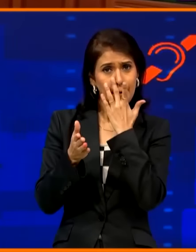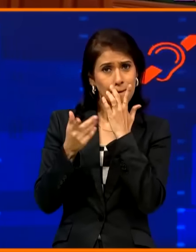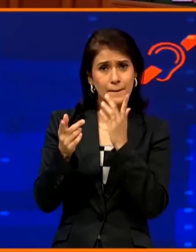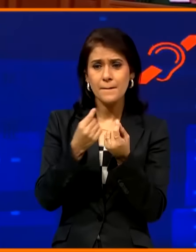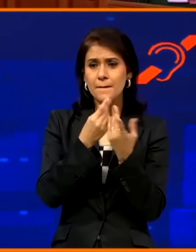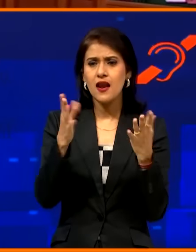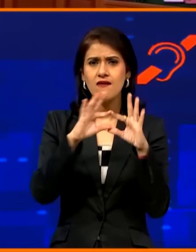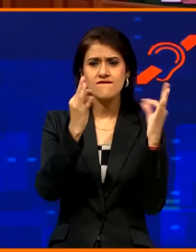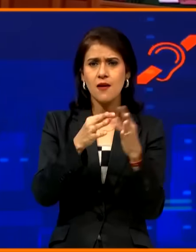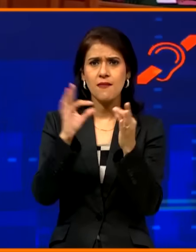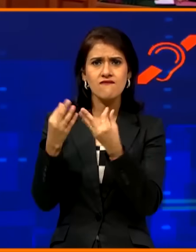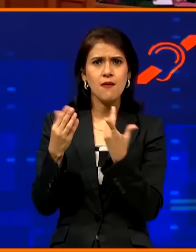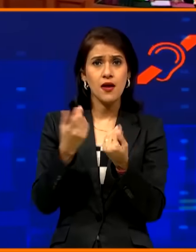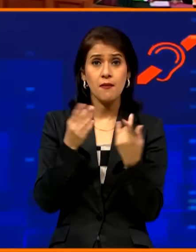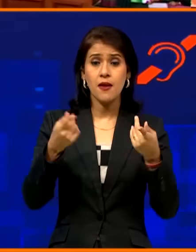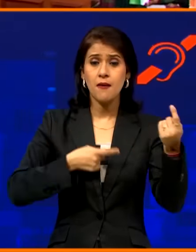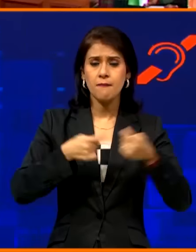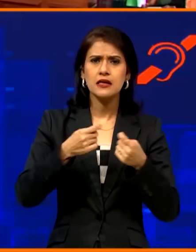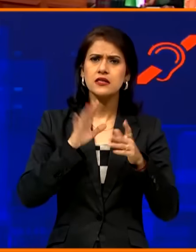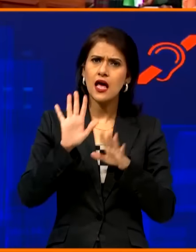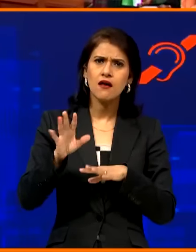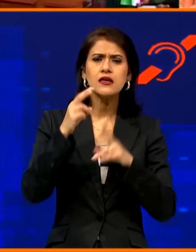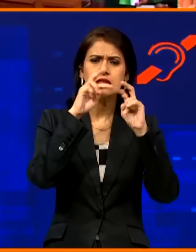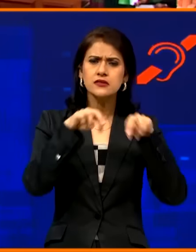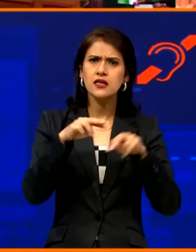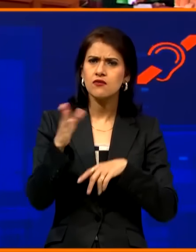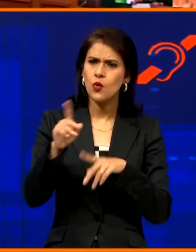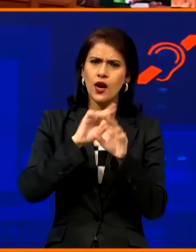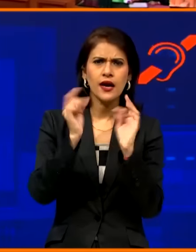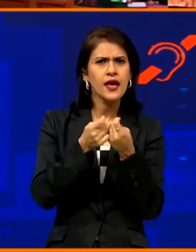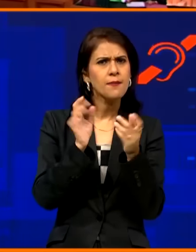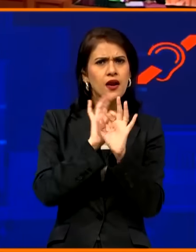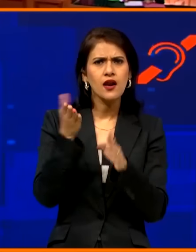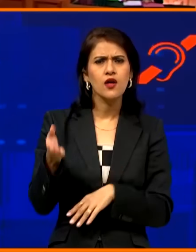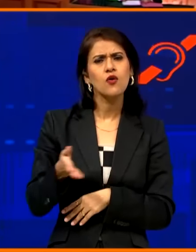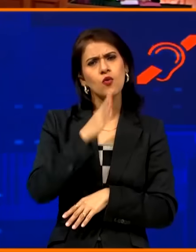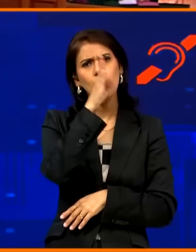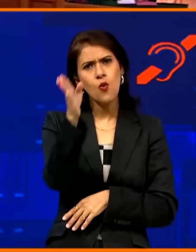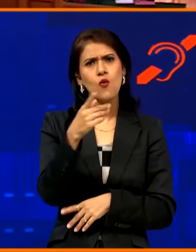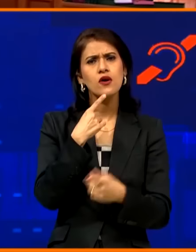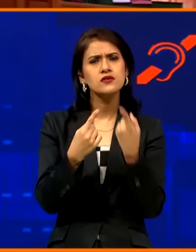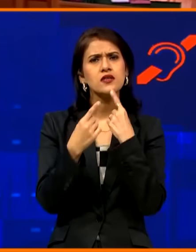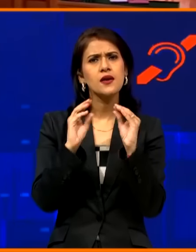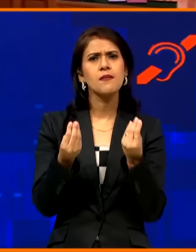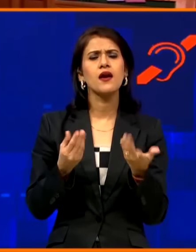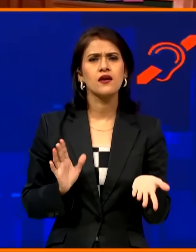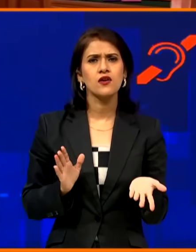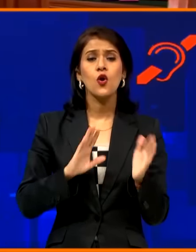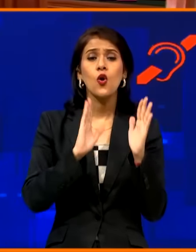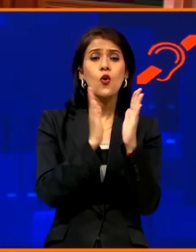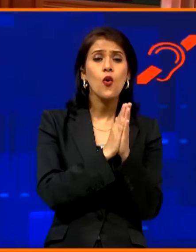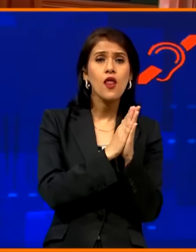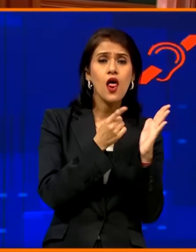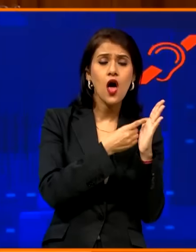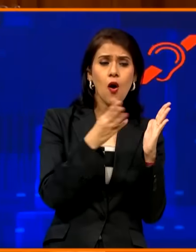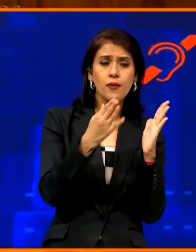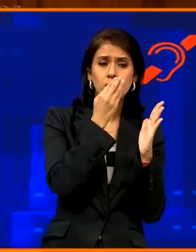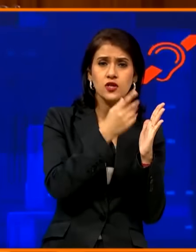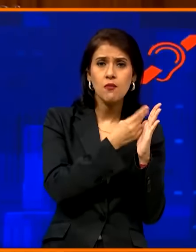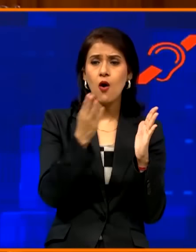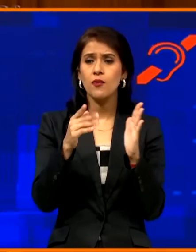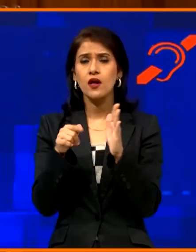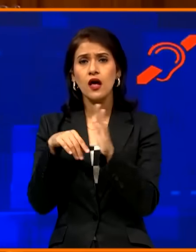कितनी फैमिलीज है और बिजनेस में कितना है सर्वे करा लीजिए आपकी तो टीम मौजूद है पता चल जाएगा आपको कि टोटल कितना है और उस टोटल में ये लोग कितने हैं